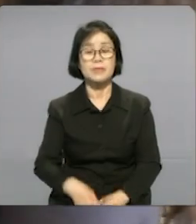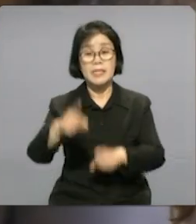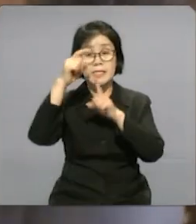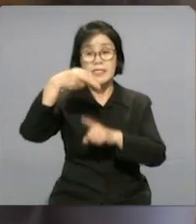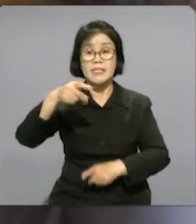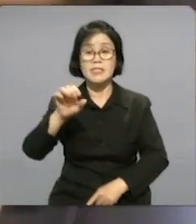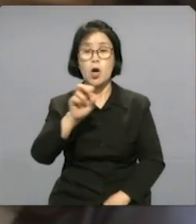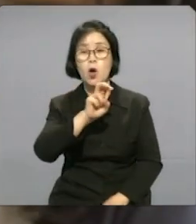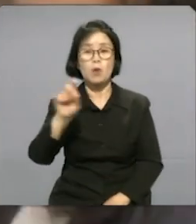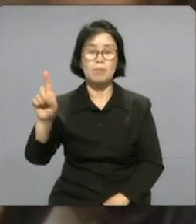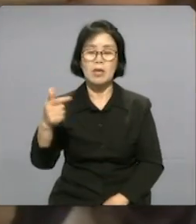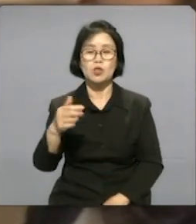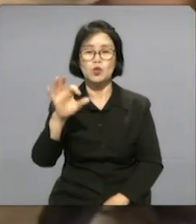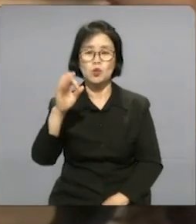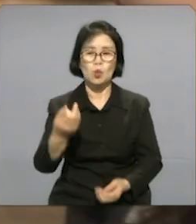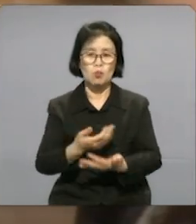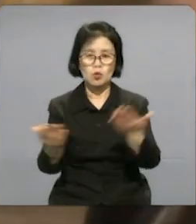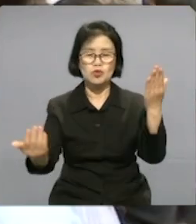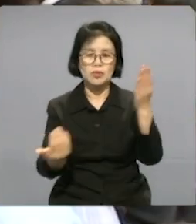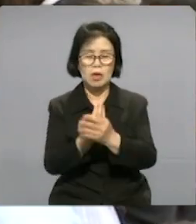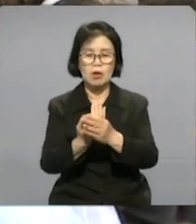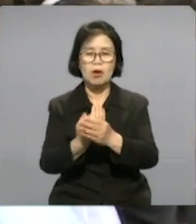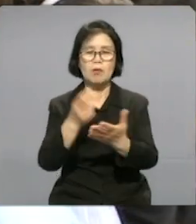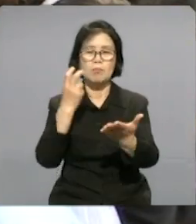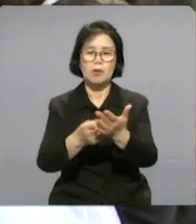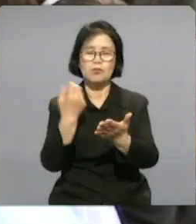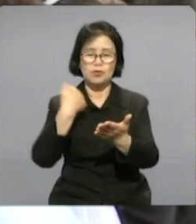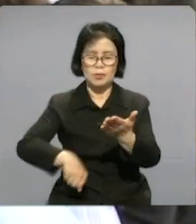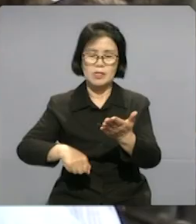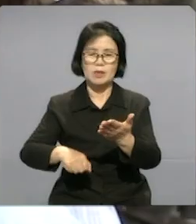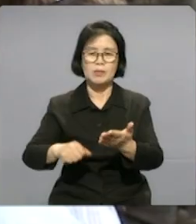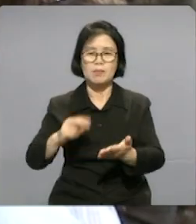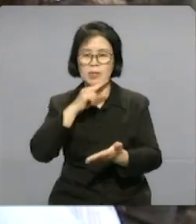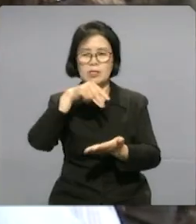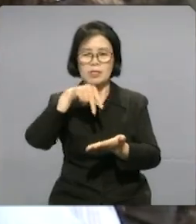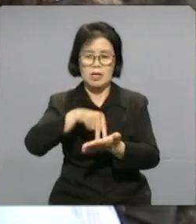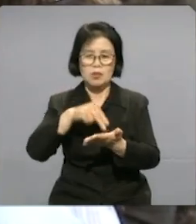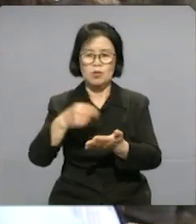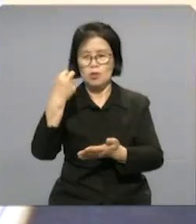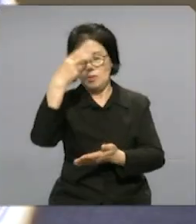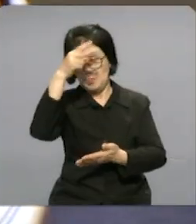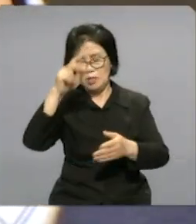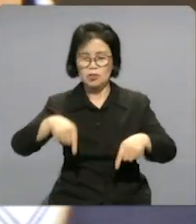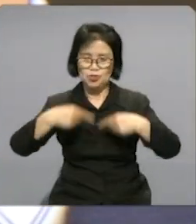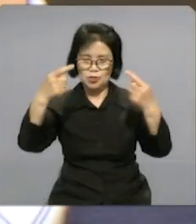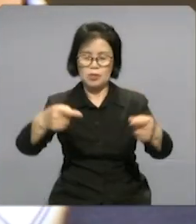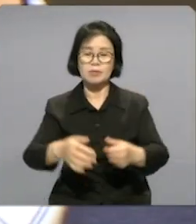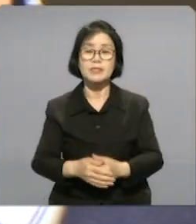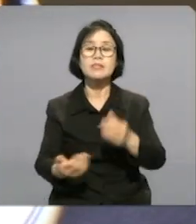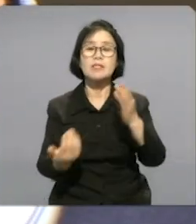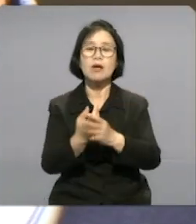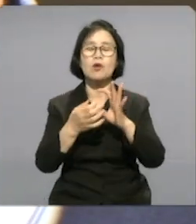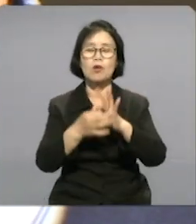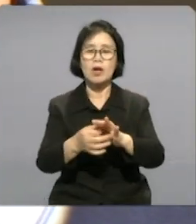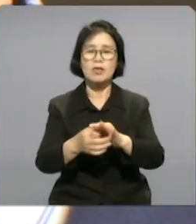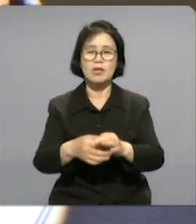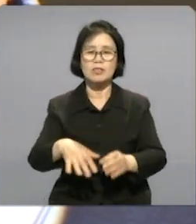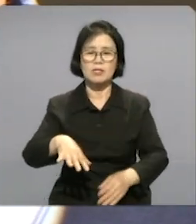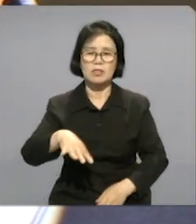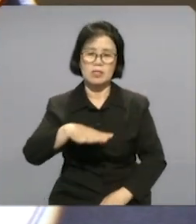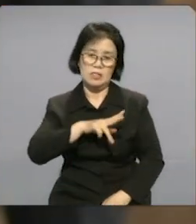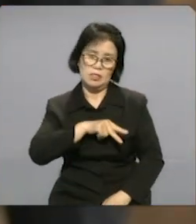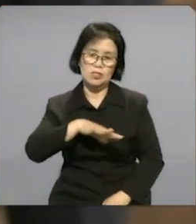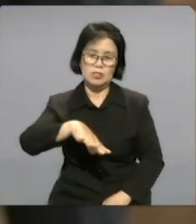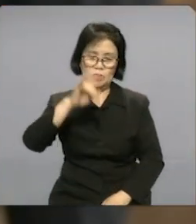이성만 의원이 돈봉투 사건 정당법 위반 혐의 피의자로 검찰에 출석했습니다. 이 사건 관련 현역 의원 첫